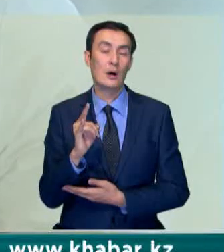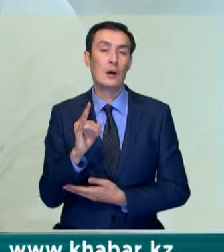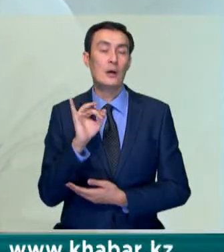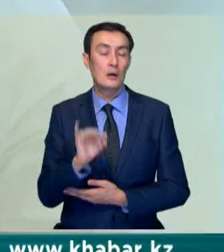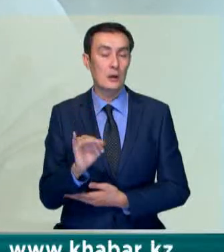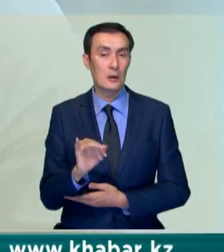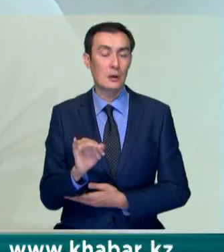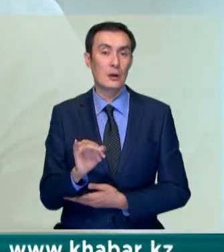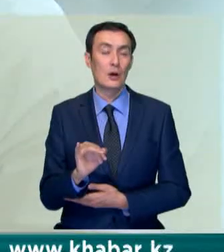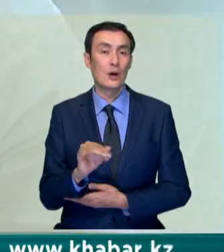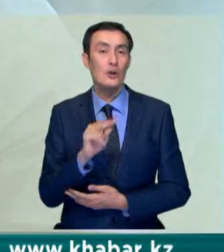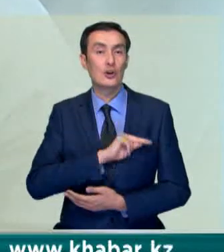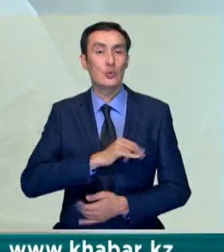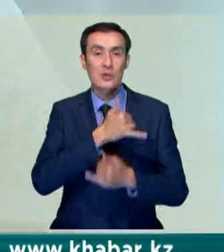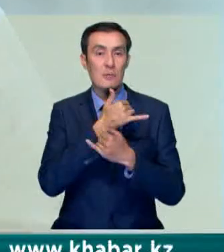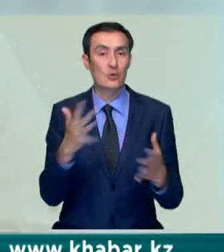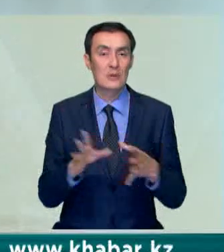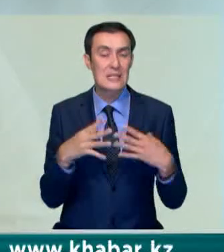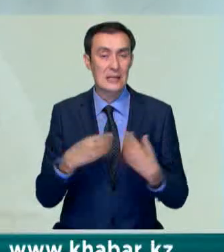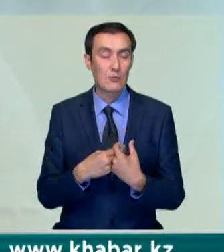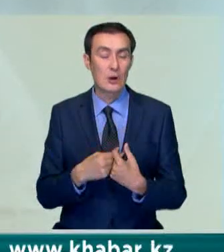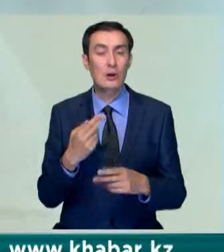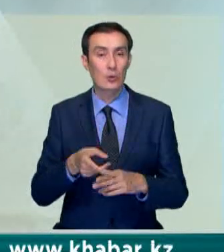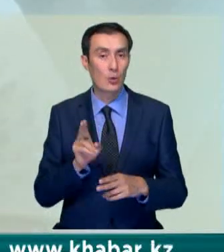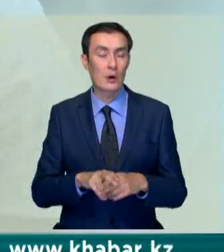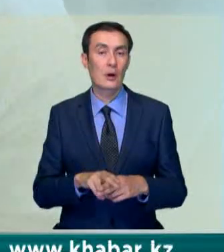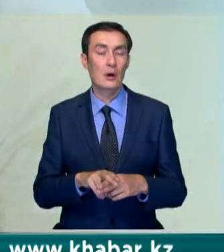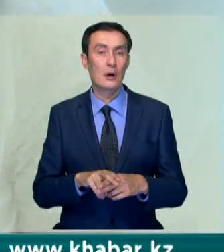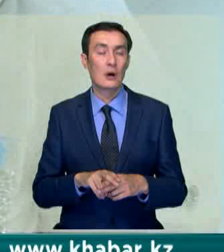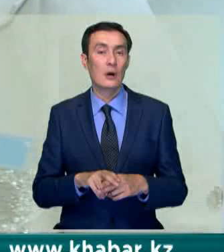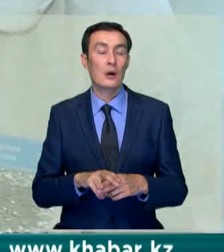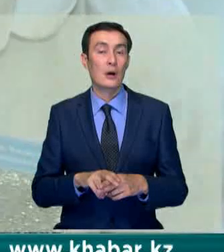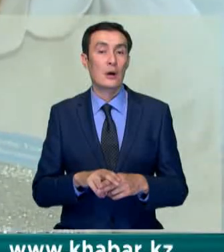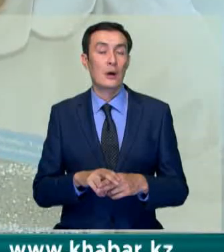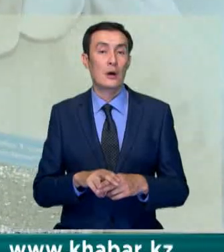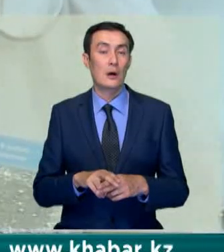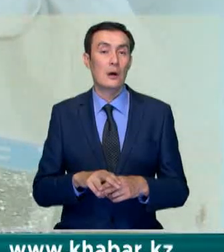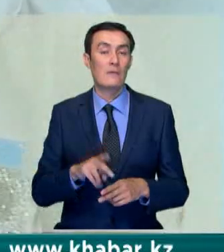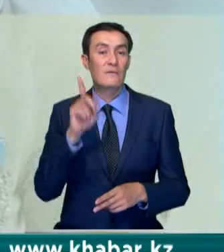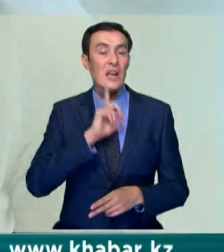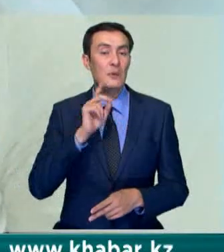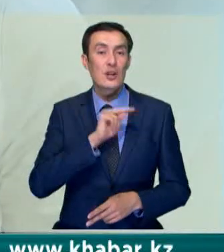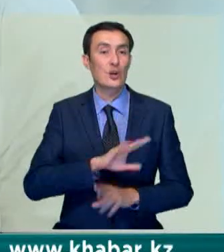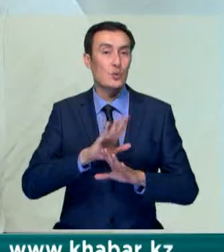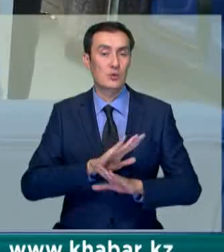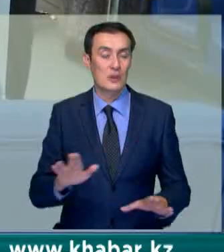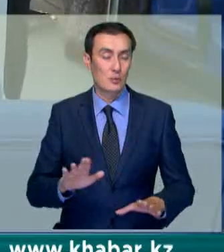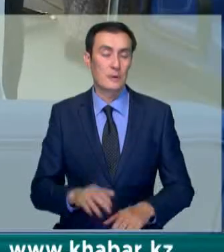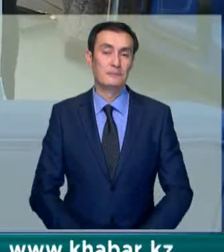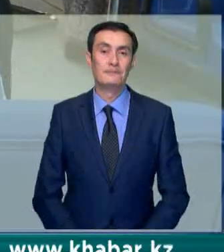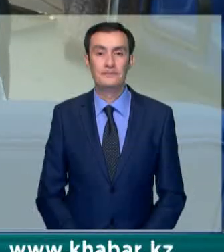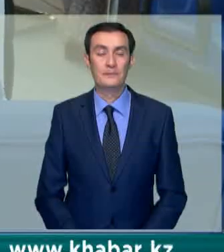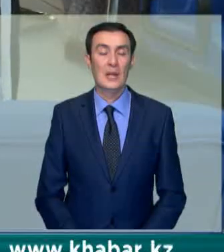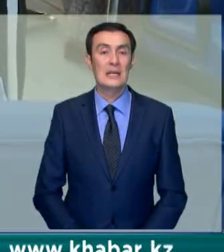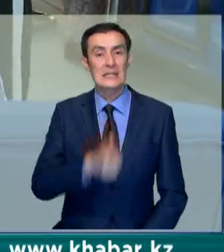И нетрудоспособным семьям, которые от врача приносят временно нетрудоспособен.